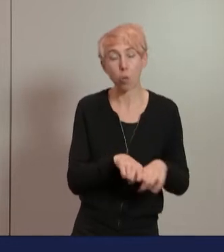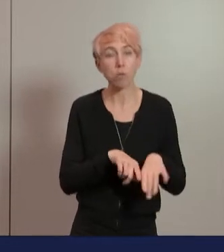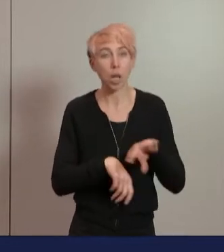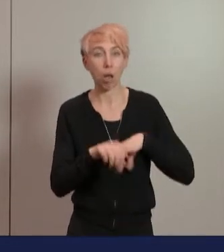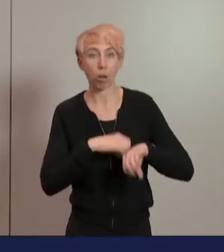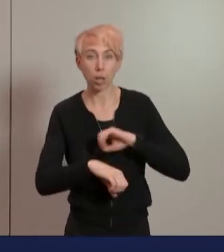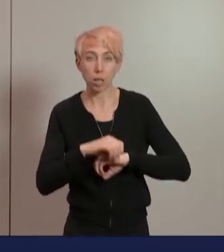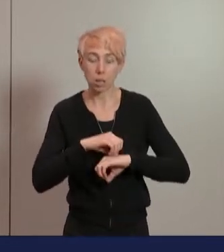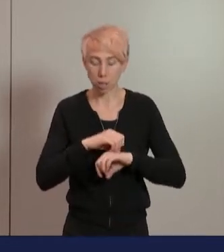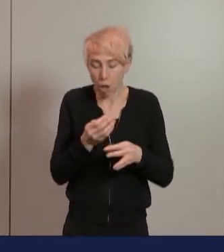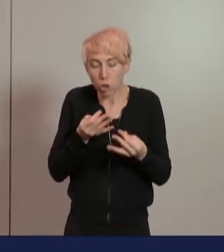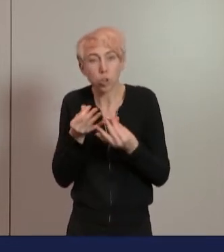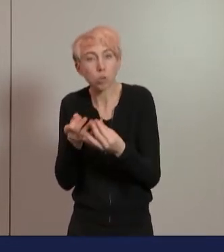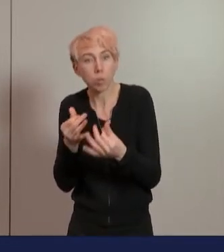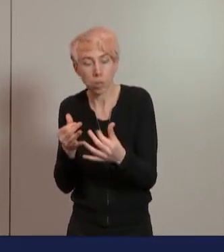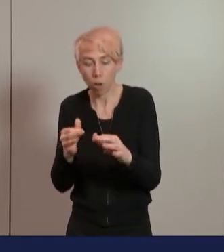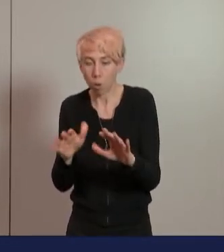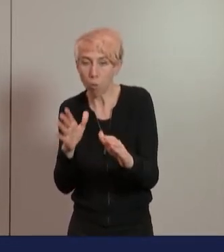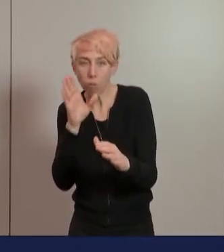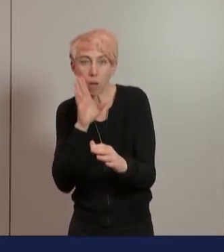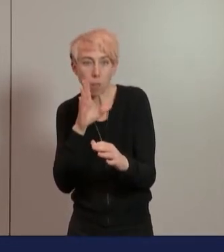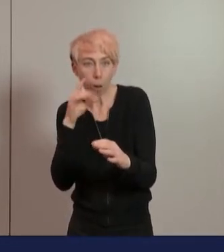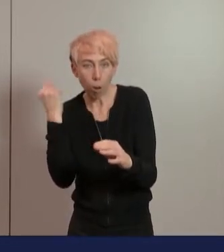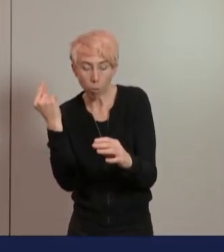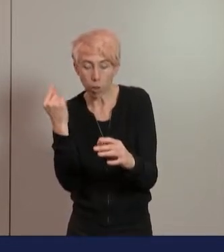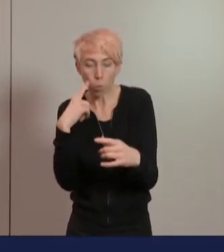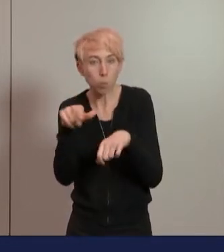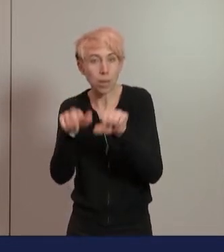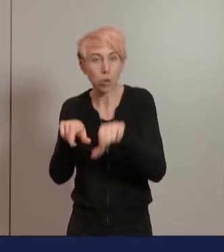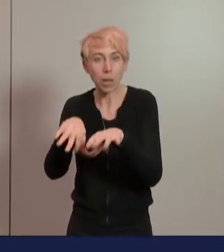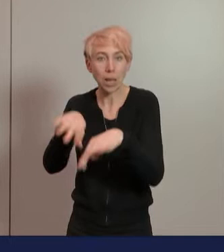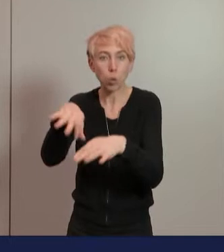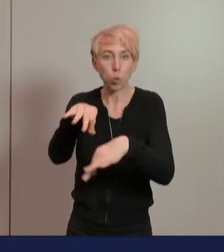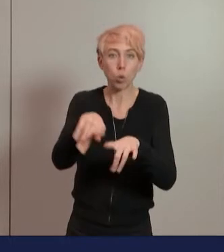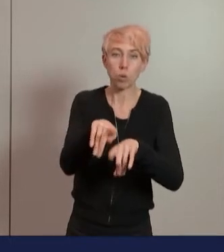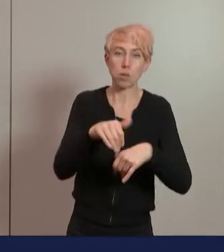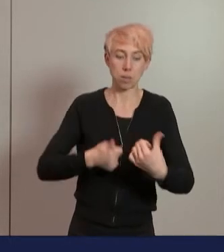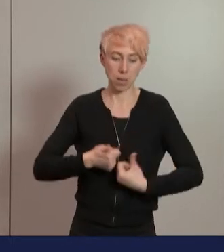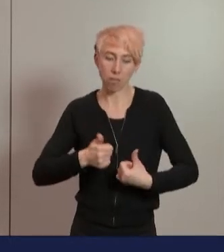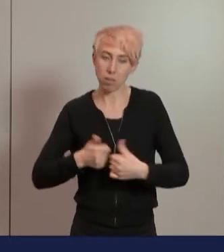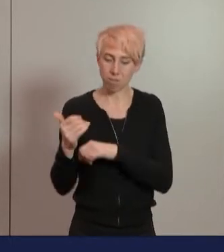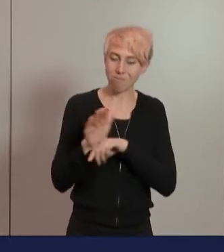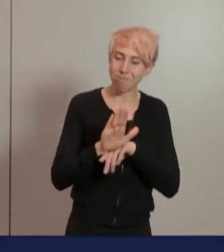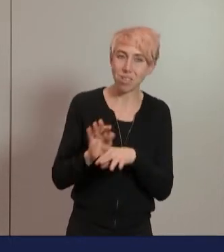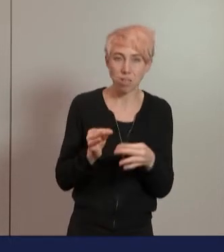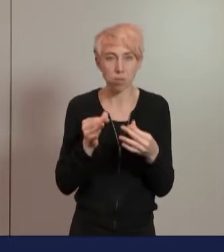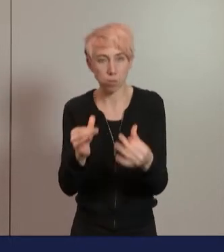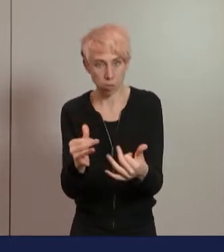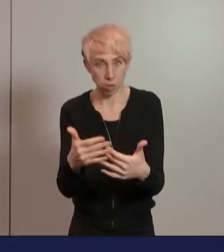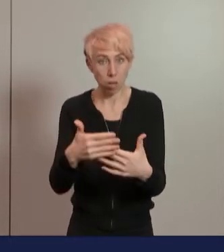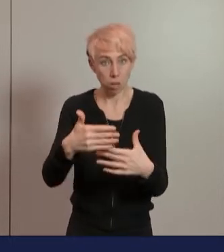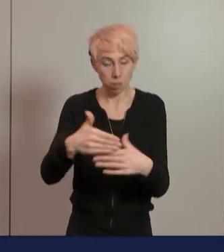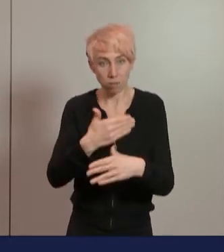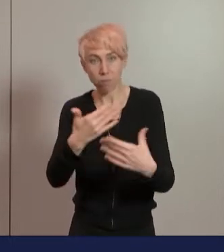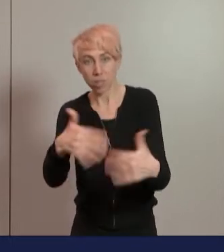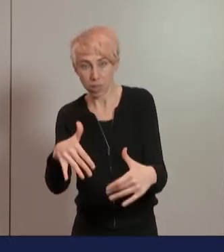une séquence de sensibilisation à l'égalité femmes-hommes à destination des élus et des services. Temps de sensibilisation qui s'est déroulé en